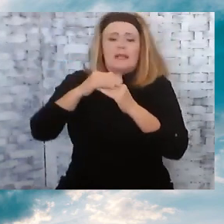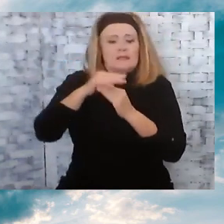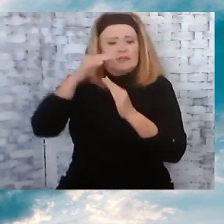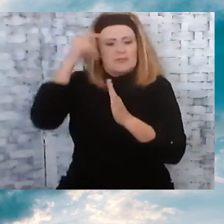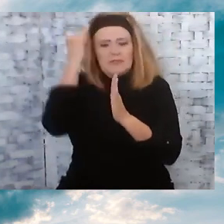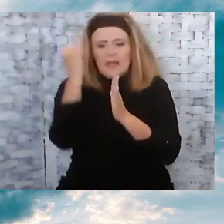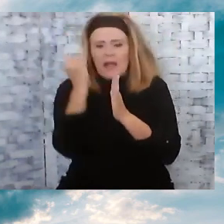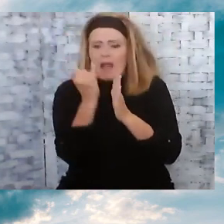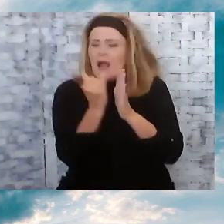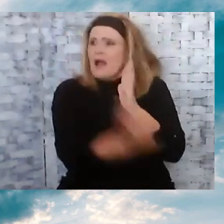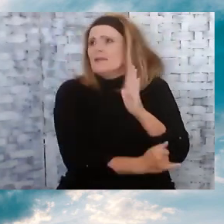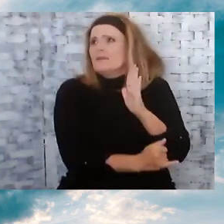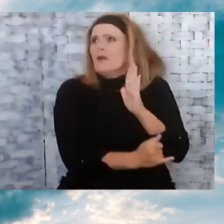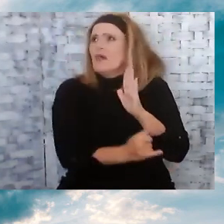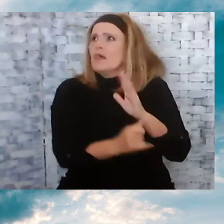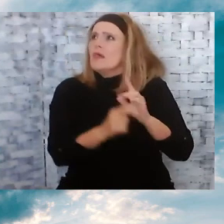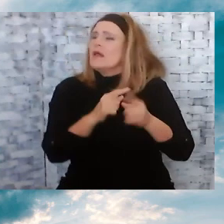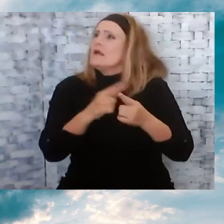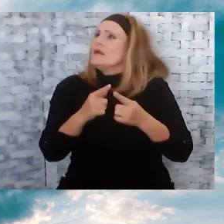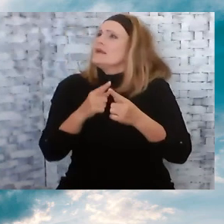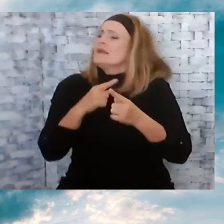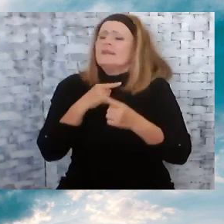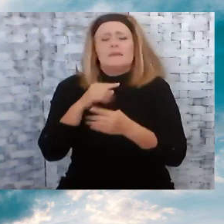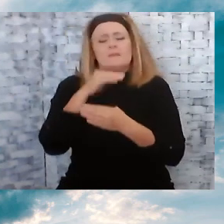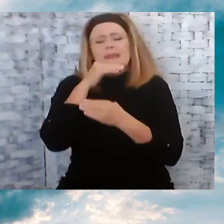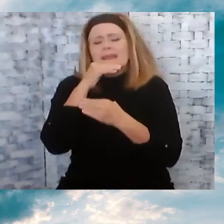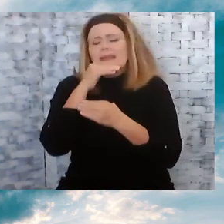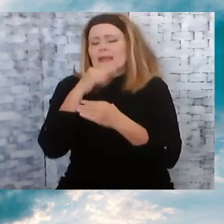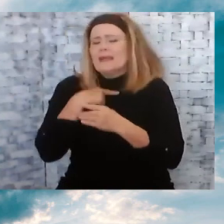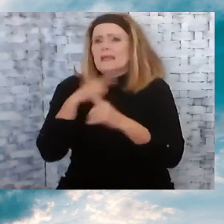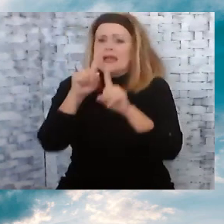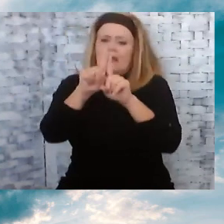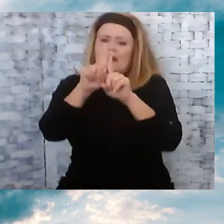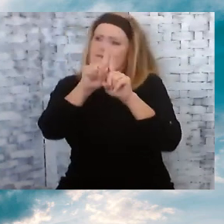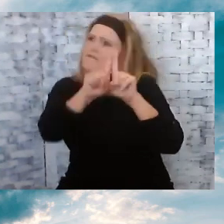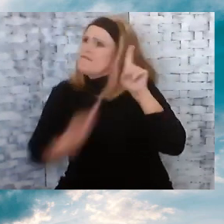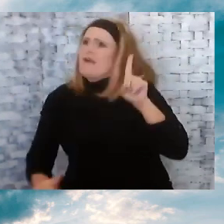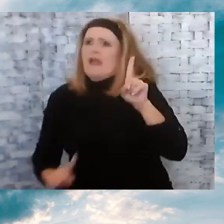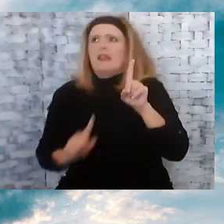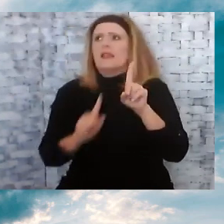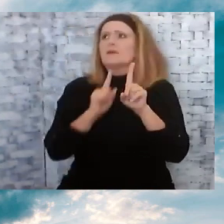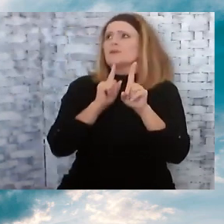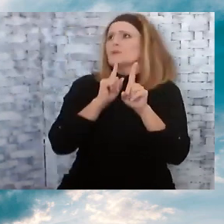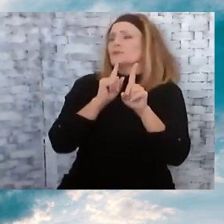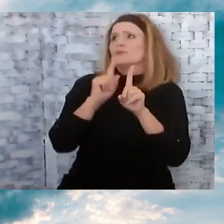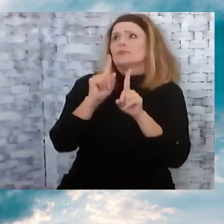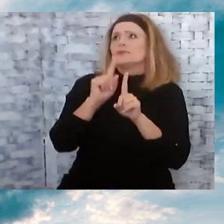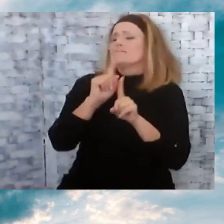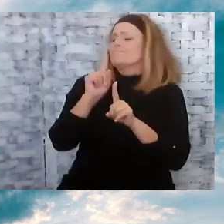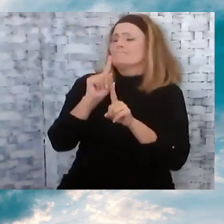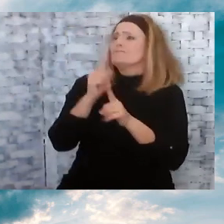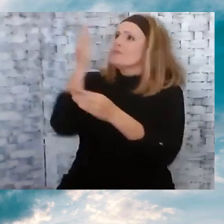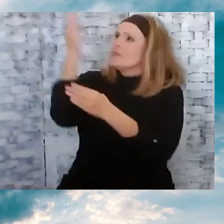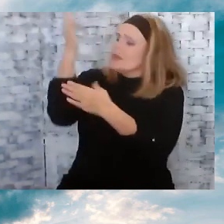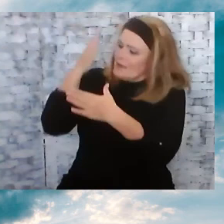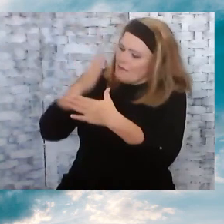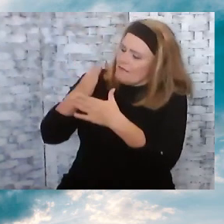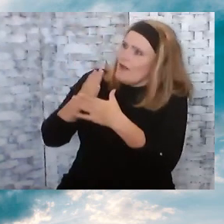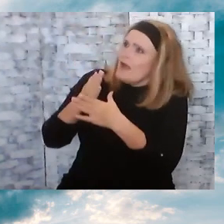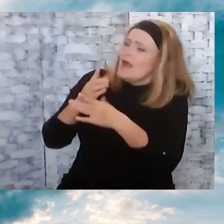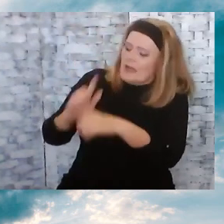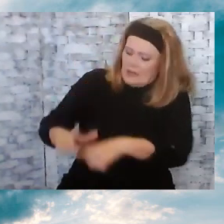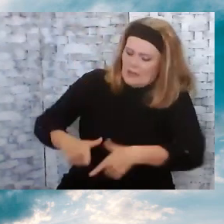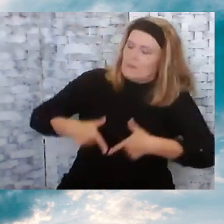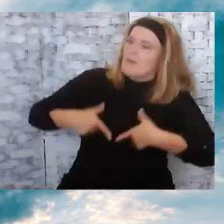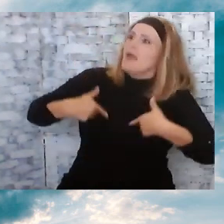want dis nie 'n diskwalifiseer dit wat opkom nie, dis nie 'n toetsdop nie, dit is juis U wat aan die werk is, omdat